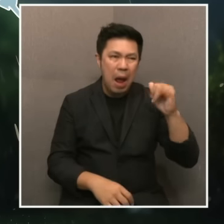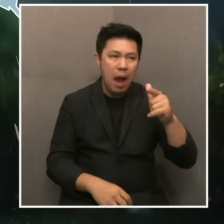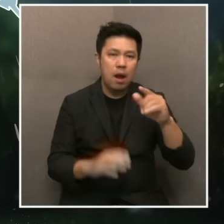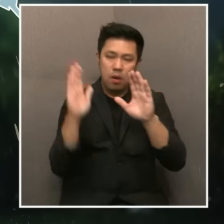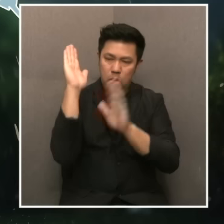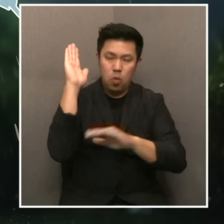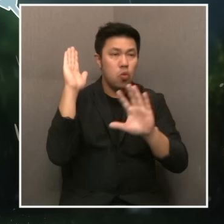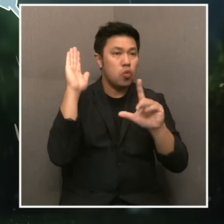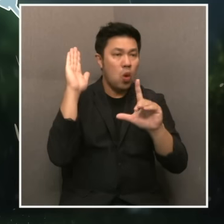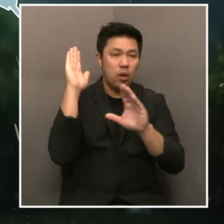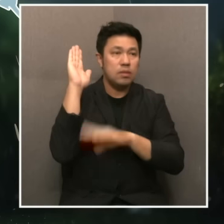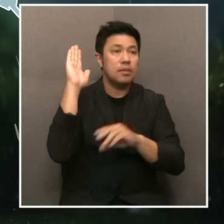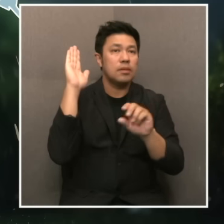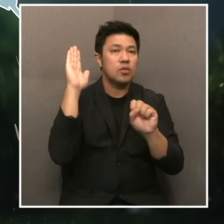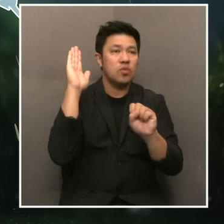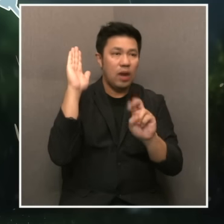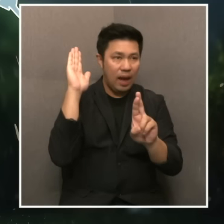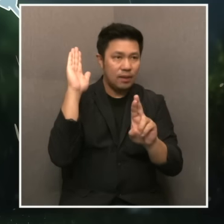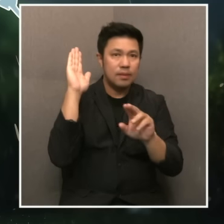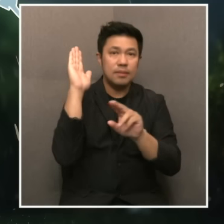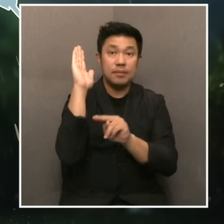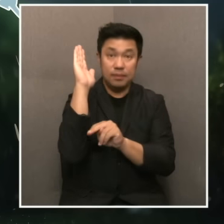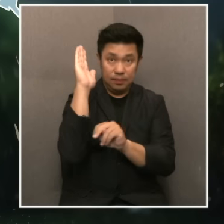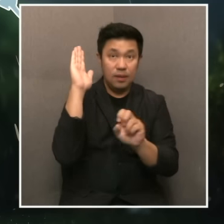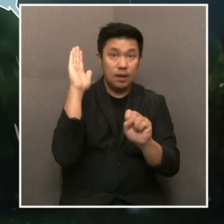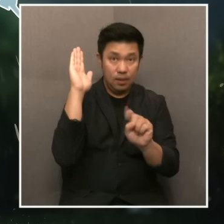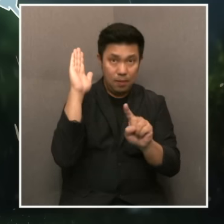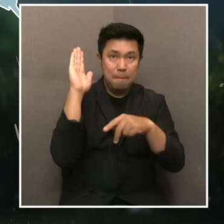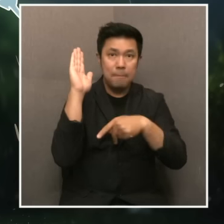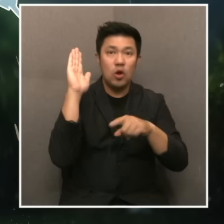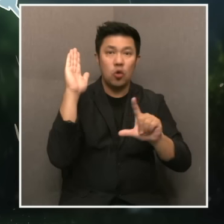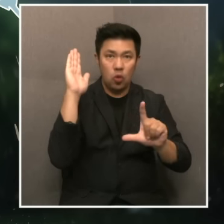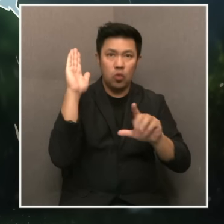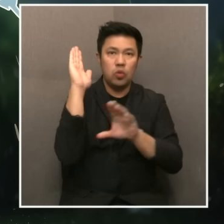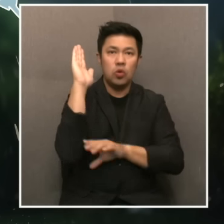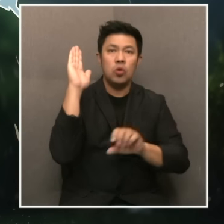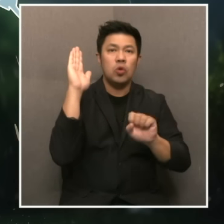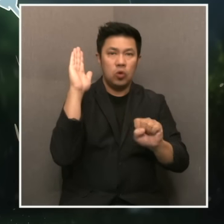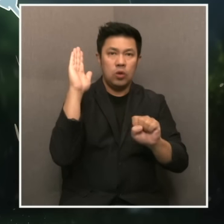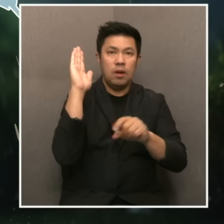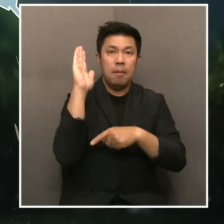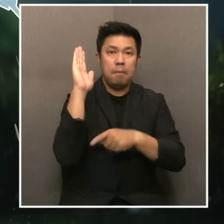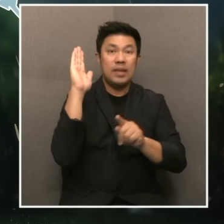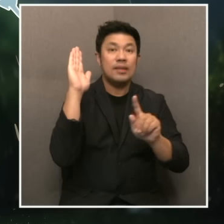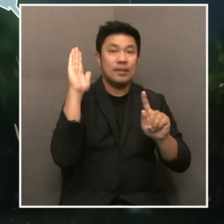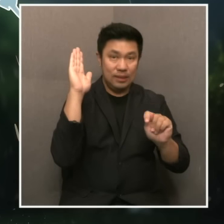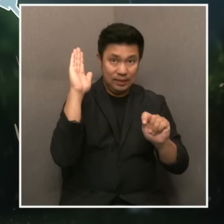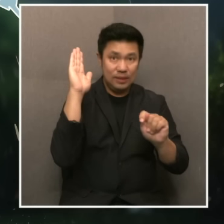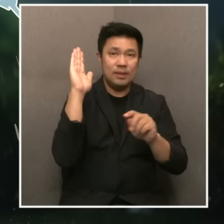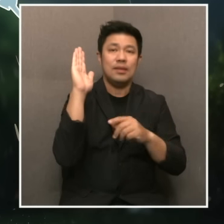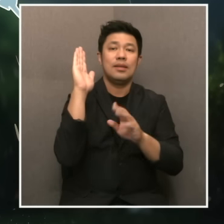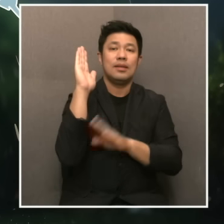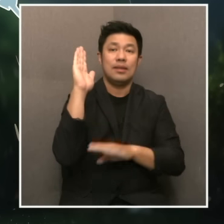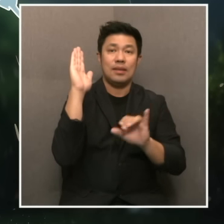พร สุราธธานี นครสีธรรมราษ พัฒลุง สงขา ปัตตนี ยะลา